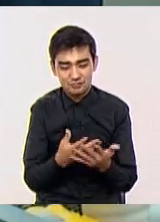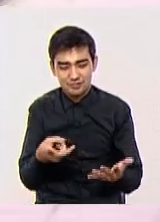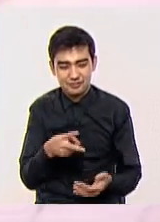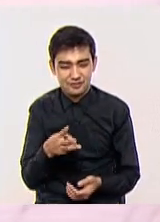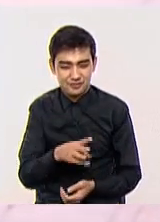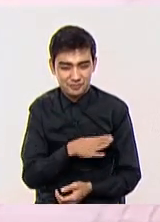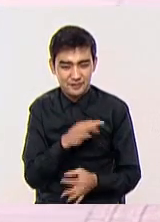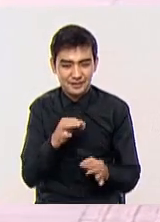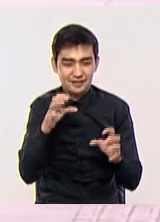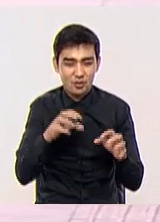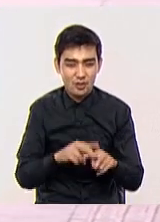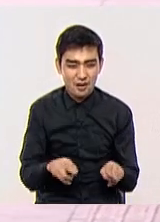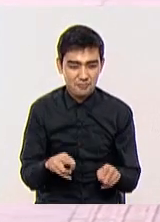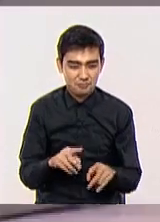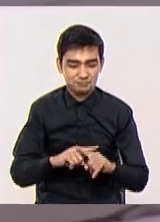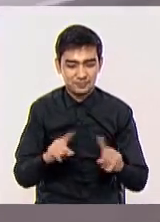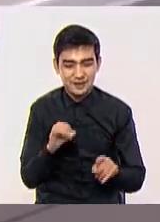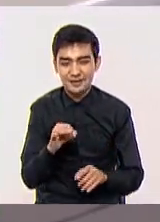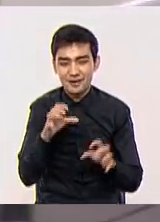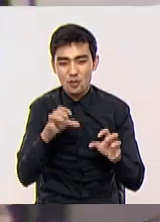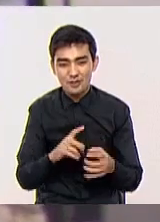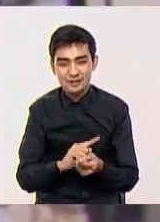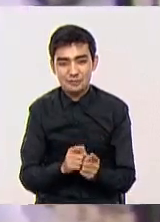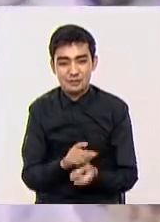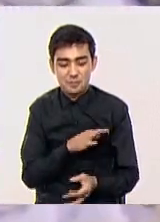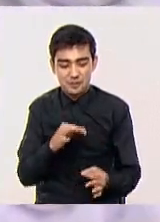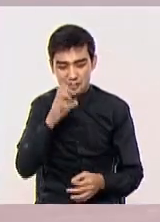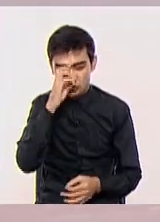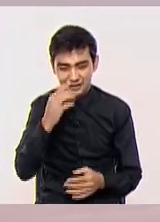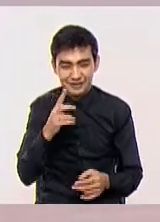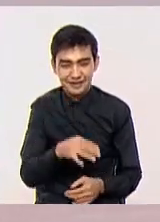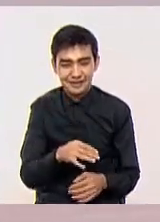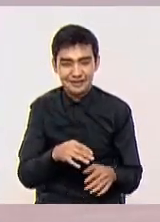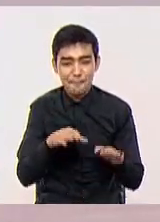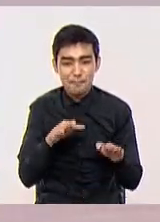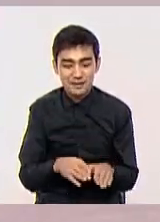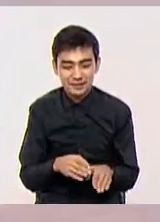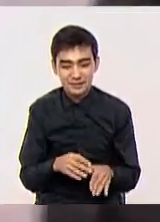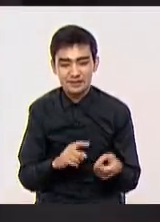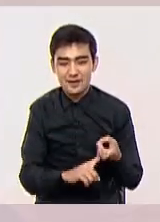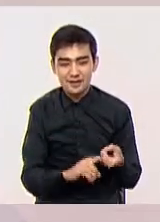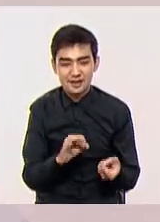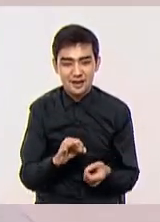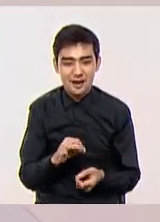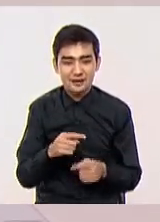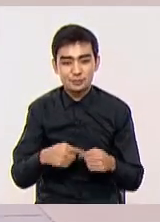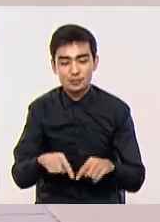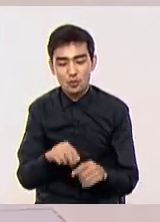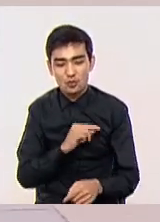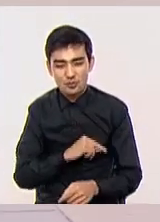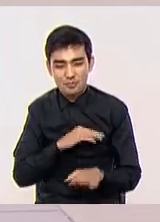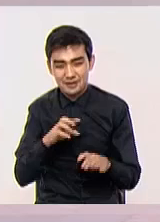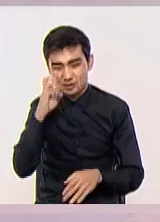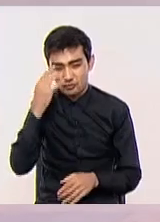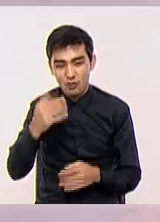болса, заңда сондай бір түрлі. Құжаттағы өзгерістер мемлекеттік емес ұйымдарға ғана қатысты. Ал қызмет көрсету органдары мен